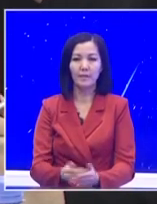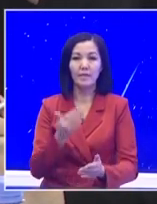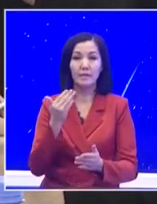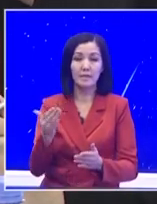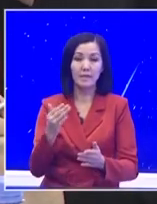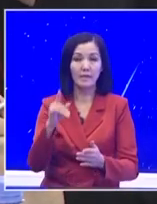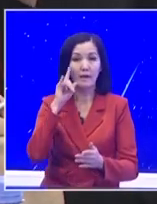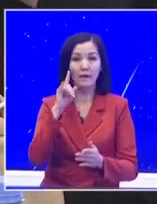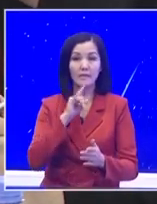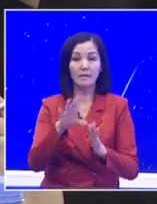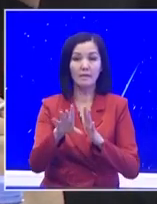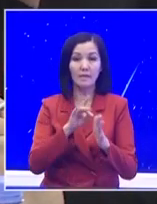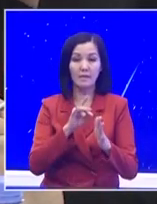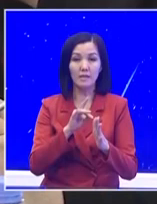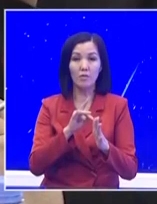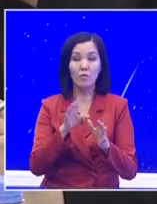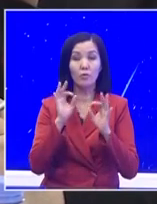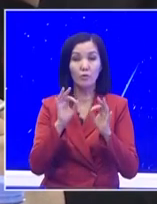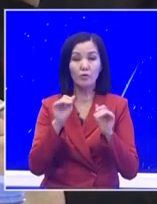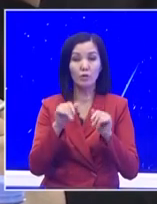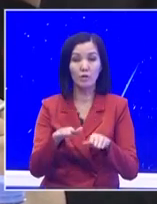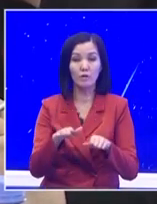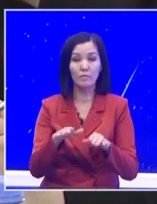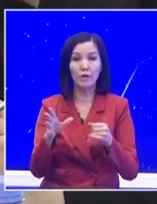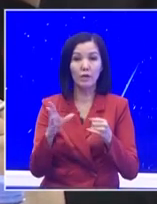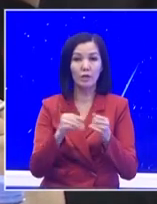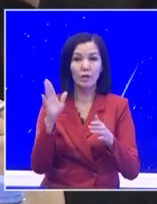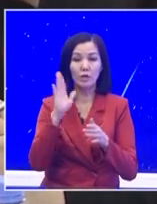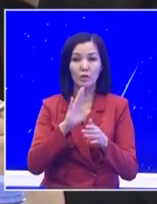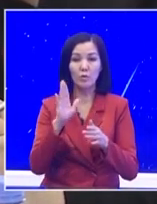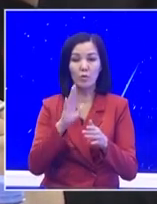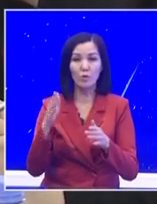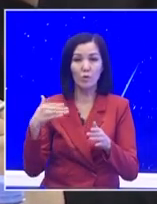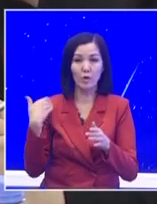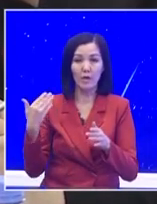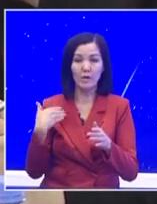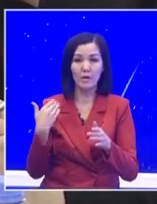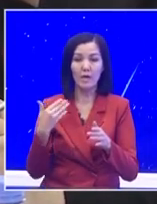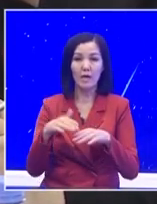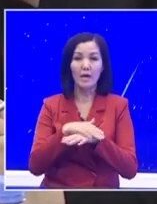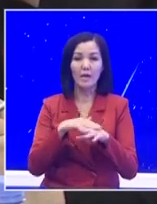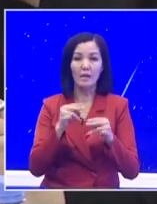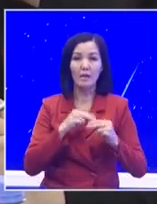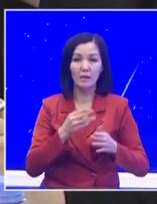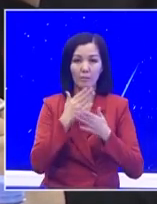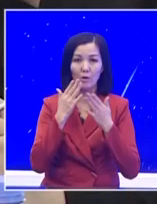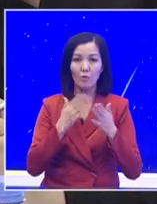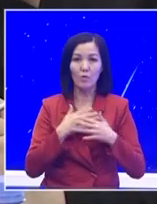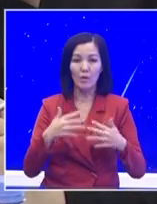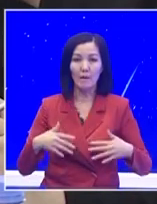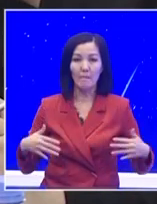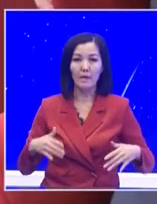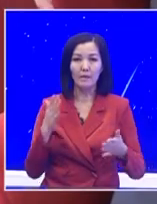Сіздердің Қазақстанды таңдауларыңыздың өзі дұрыс шешім. Жері суық құнарлы. Елі еңбекқор. Малды бапты өсіруге